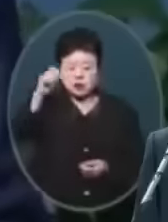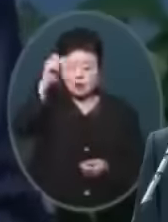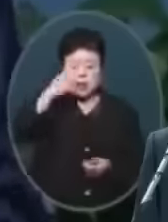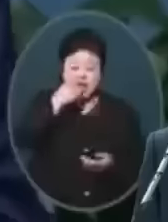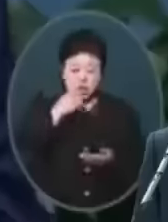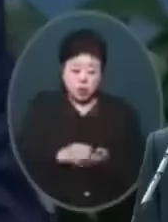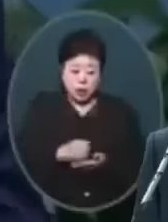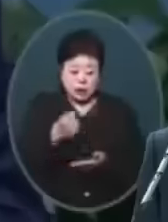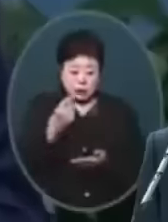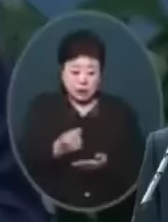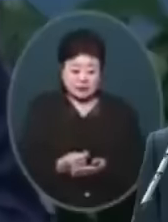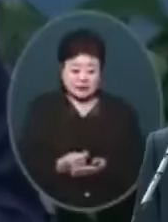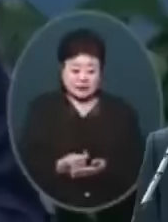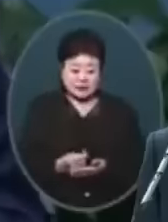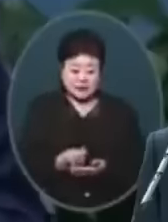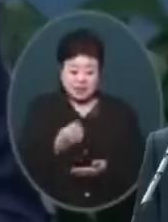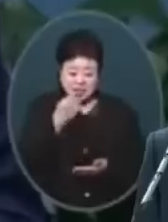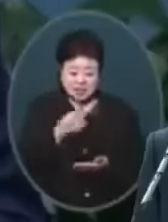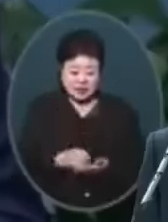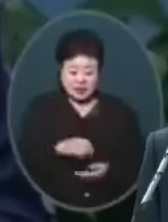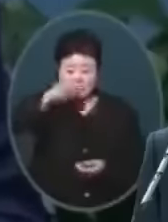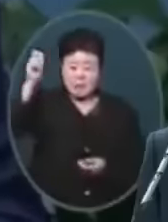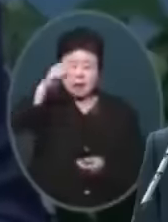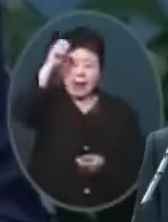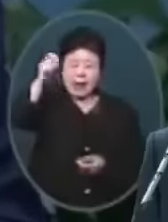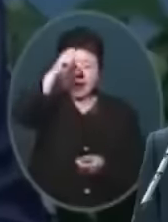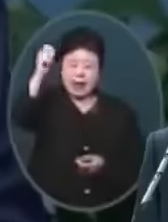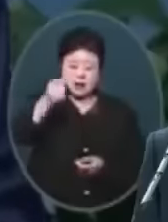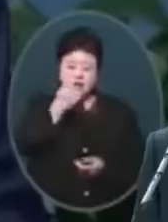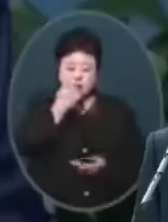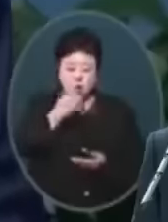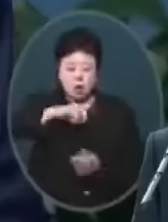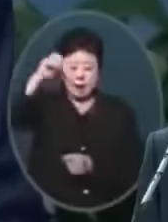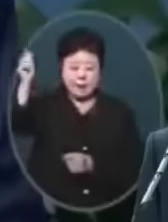가지고서 골리앗을 보고 나갑니다.